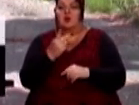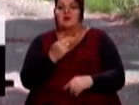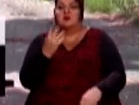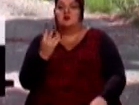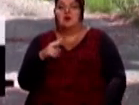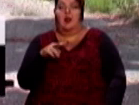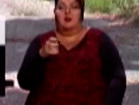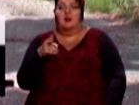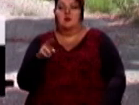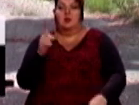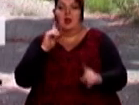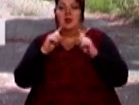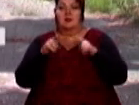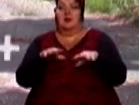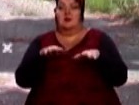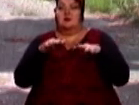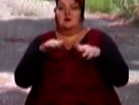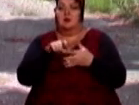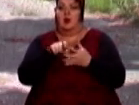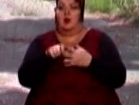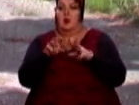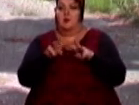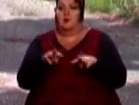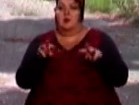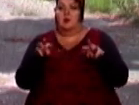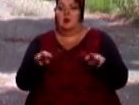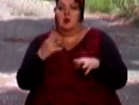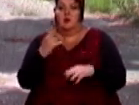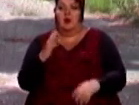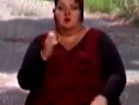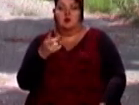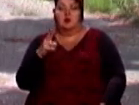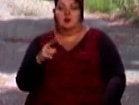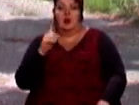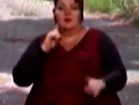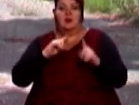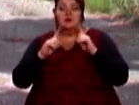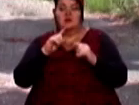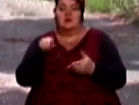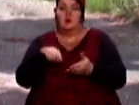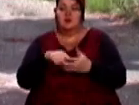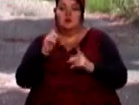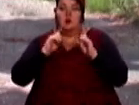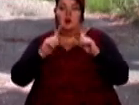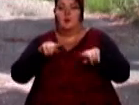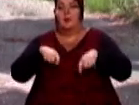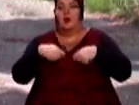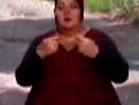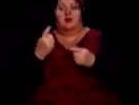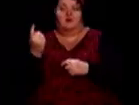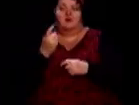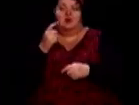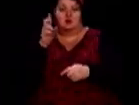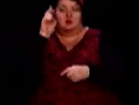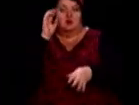на засіданні Кабміну. 5 серпня на сесії Полтавської міської ради депутати передали цю будівлю у власність Державної судової